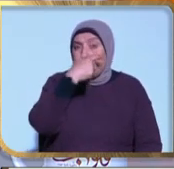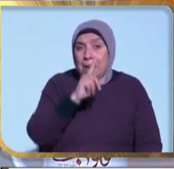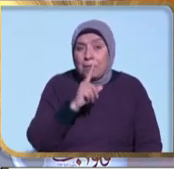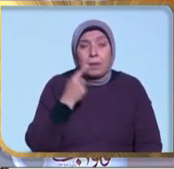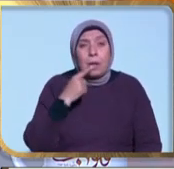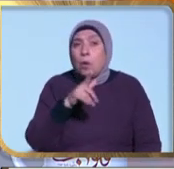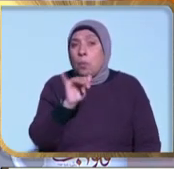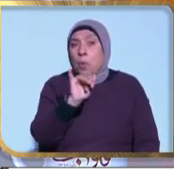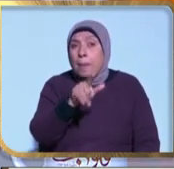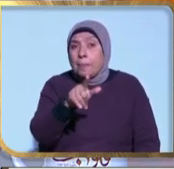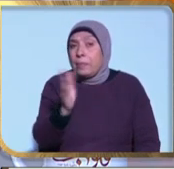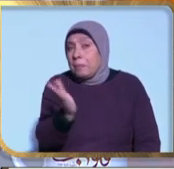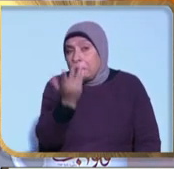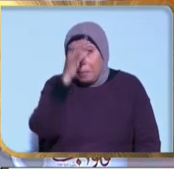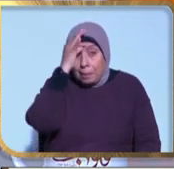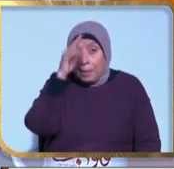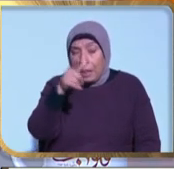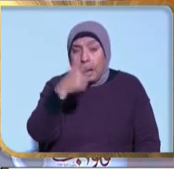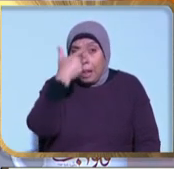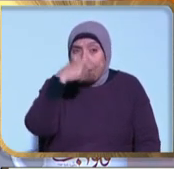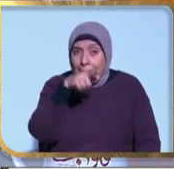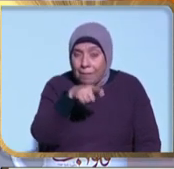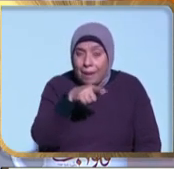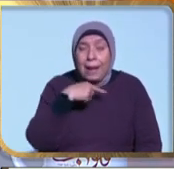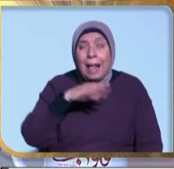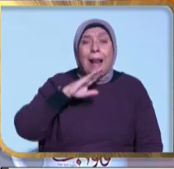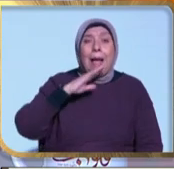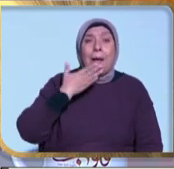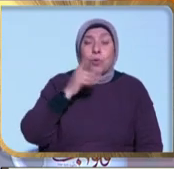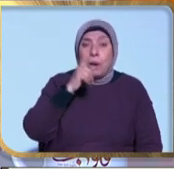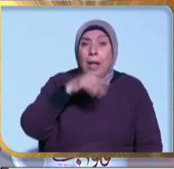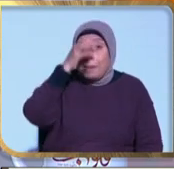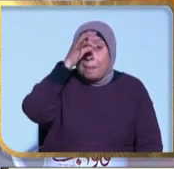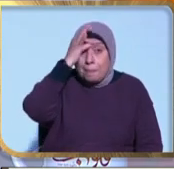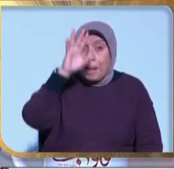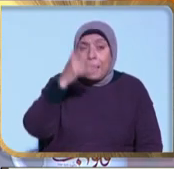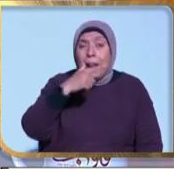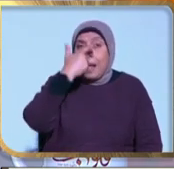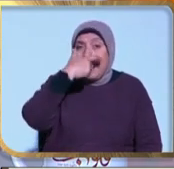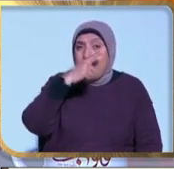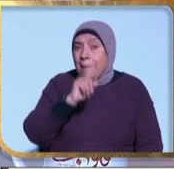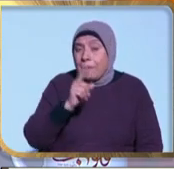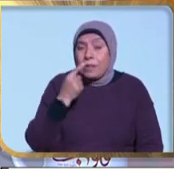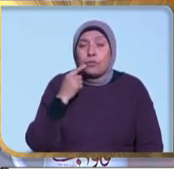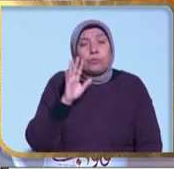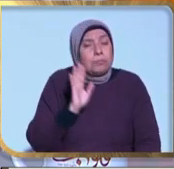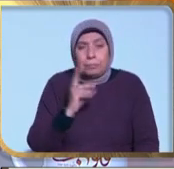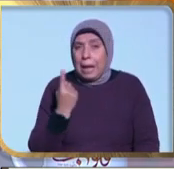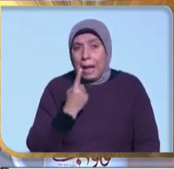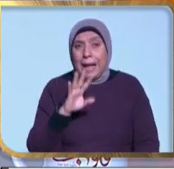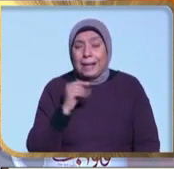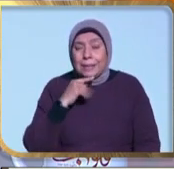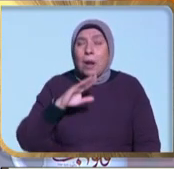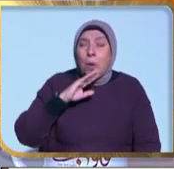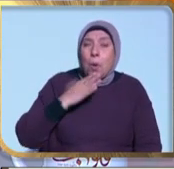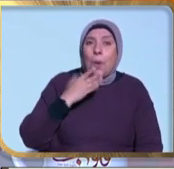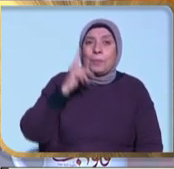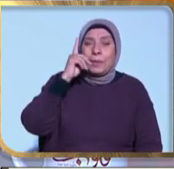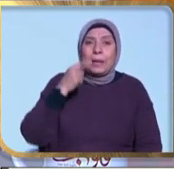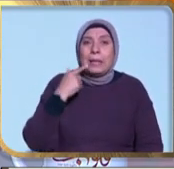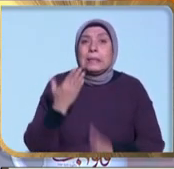شيء بيحصله بكيت او لما ابكي يمكن الزحمه الشديده اللي بقت دلوقتي موجوده والدخول ما بقاش ساهل للروضه